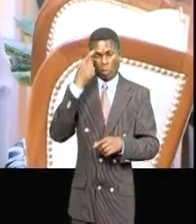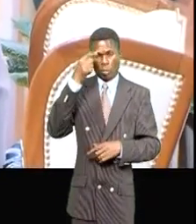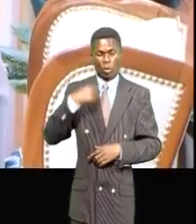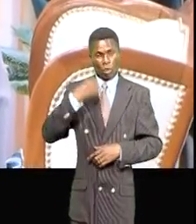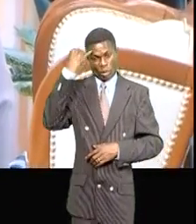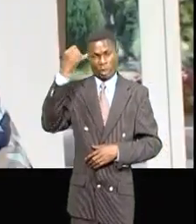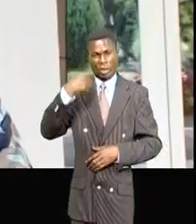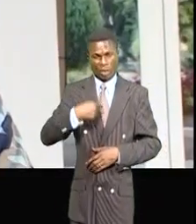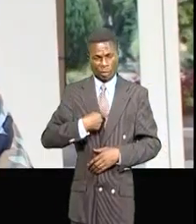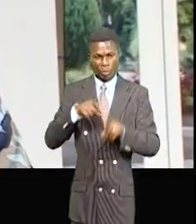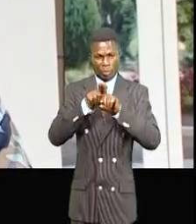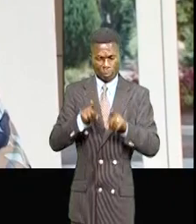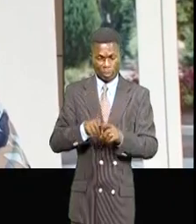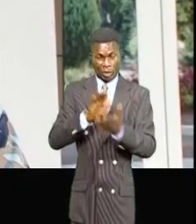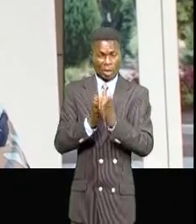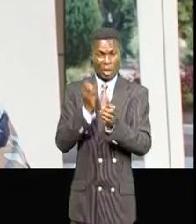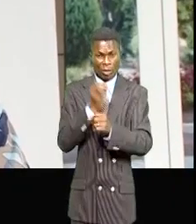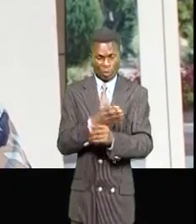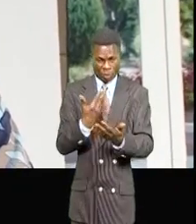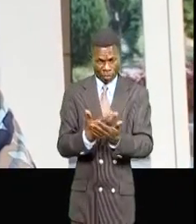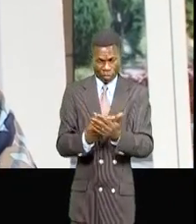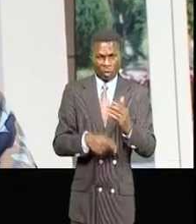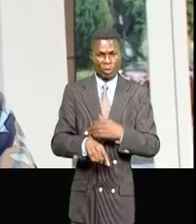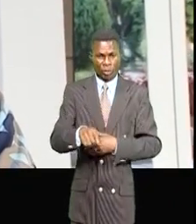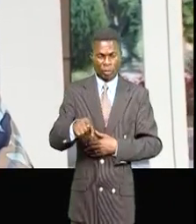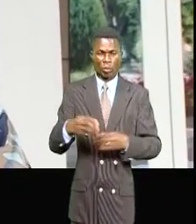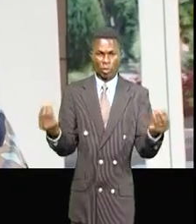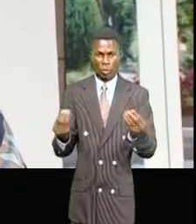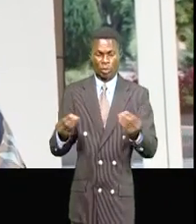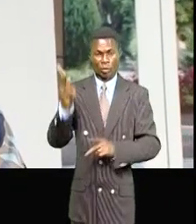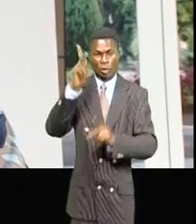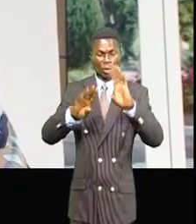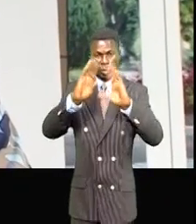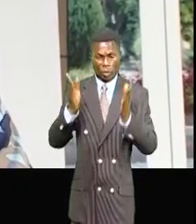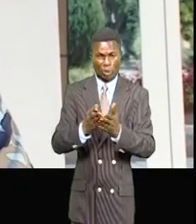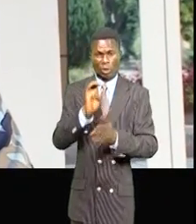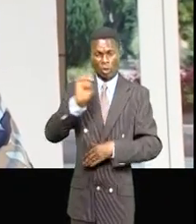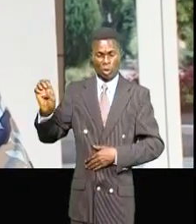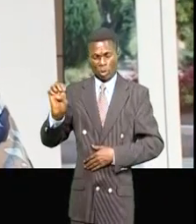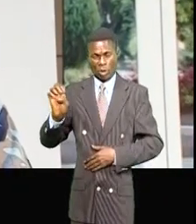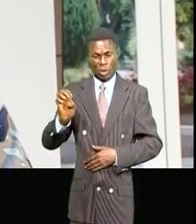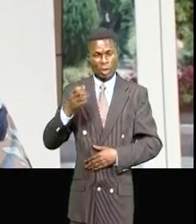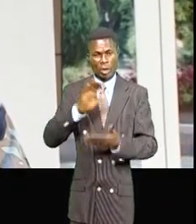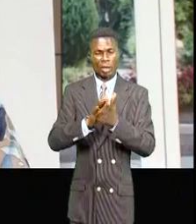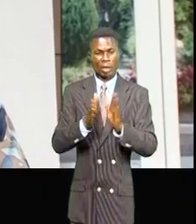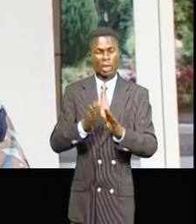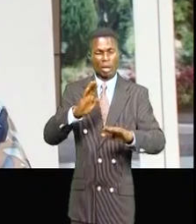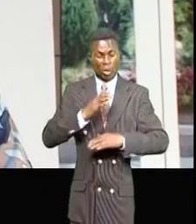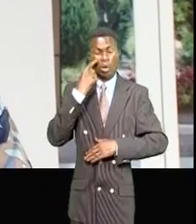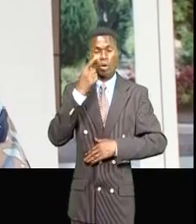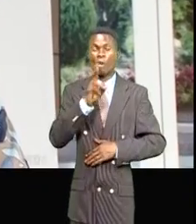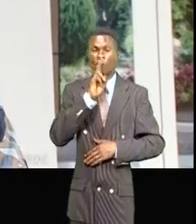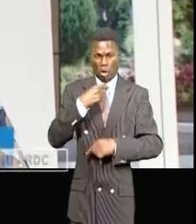conceptuel, et qui doivent se matérialiser très rapidement pour que la population se dise on est en train de